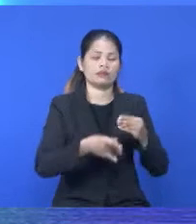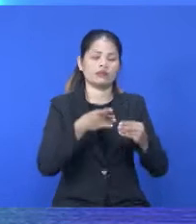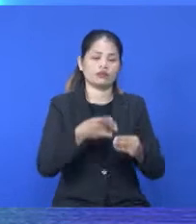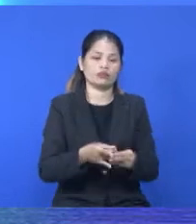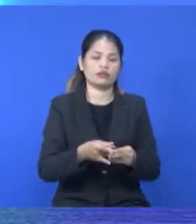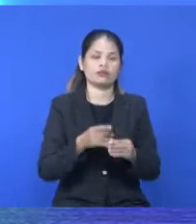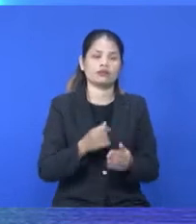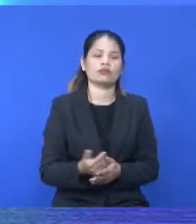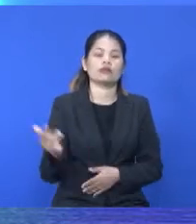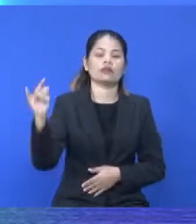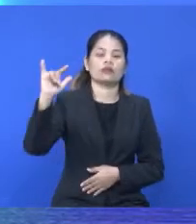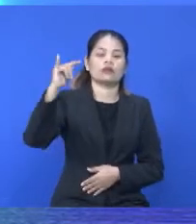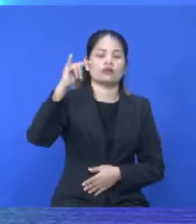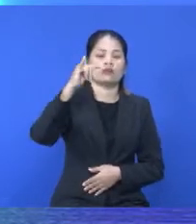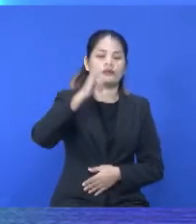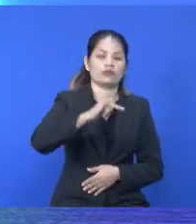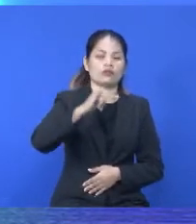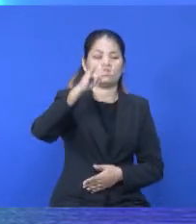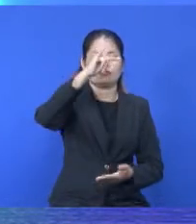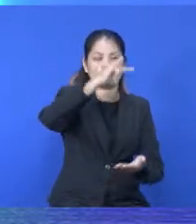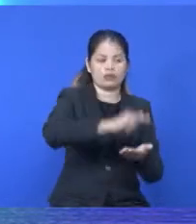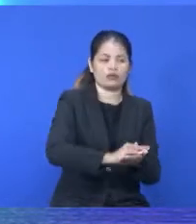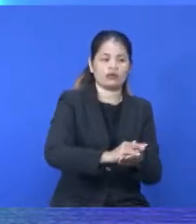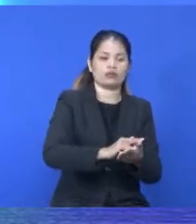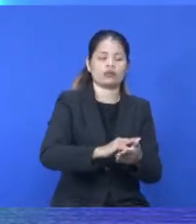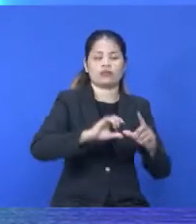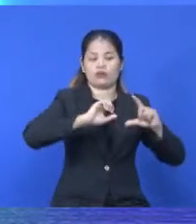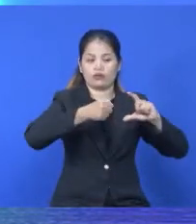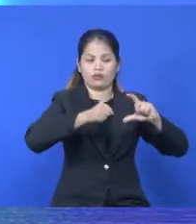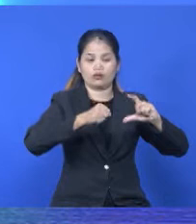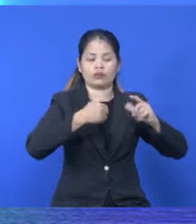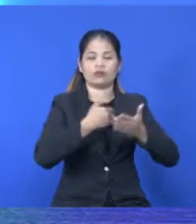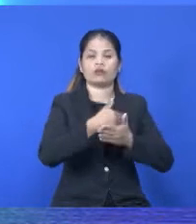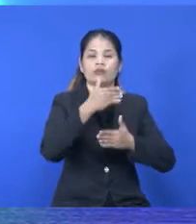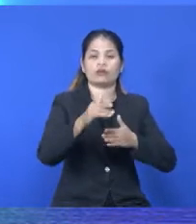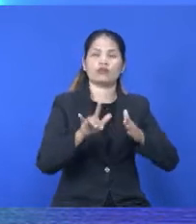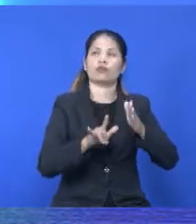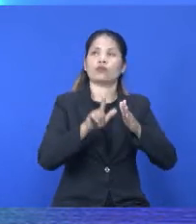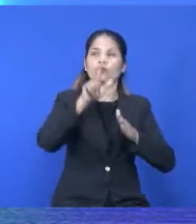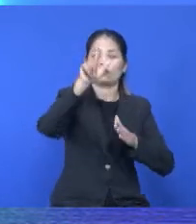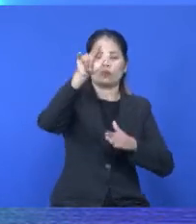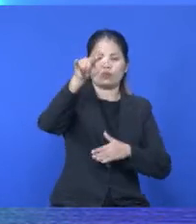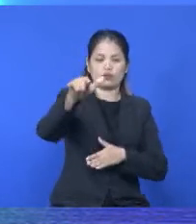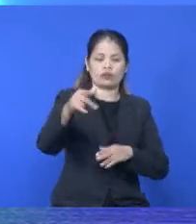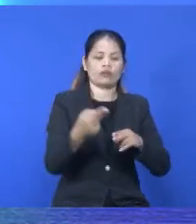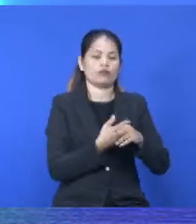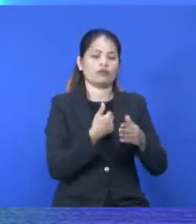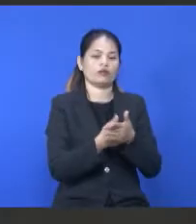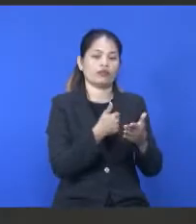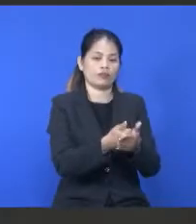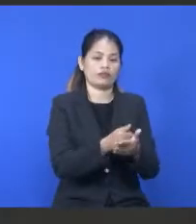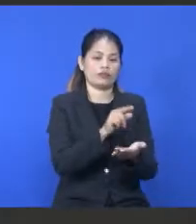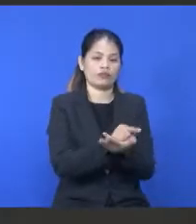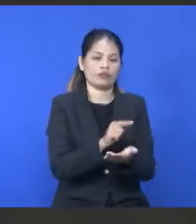ជាអវកាសក្រុមហ៊ុន Boeing បានចុះមកដល់ផែនដីវិញហើយនៅក្រោយបញ្ចប់ការធ្វើតេស្តសំខាន់មួយ